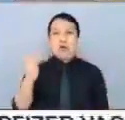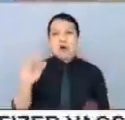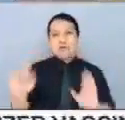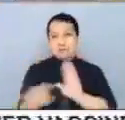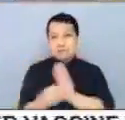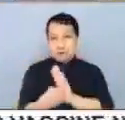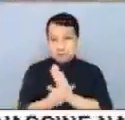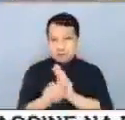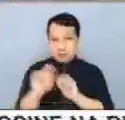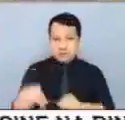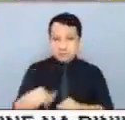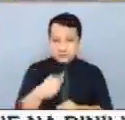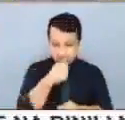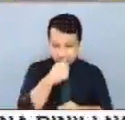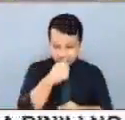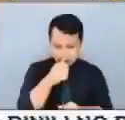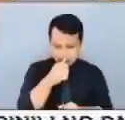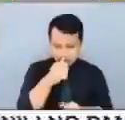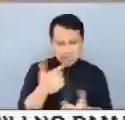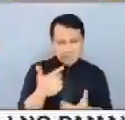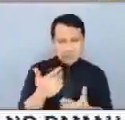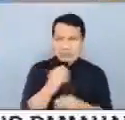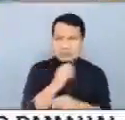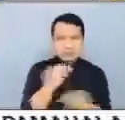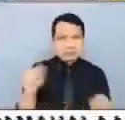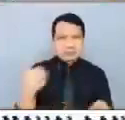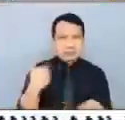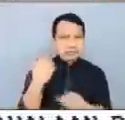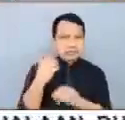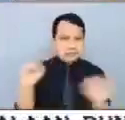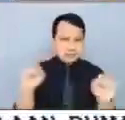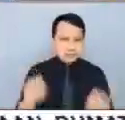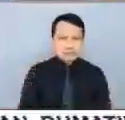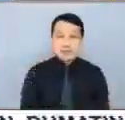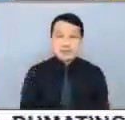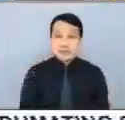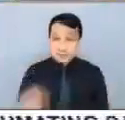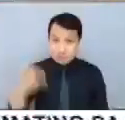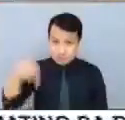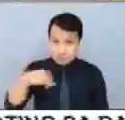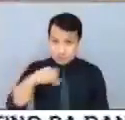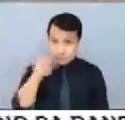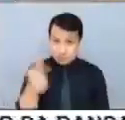honest, stroke of genius yung pagpili